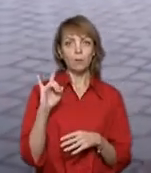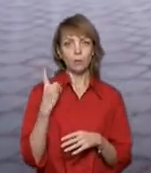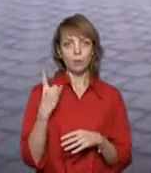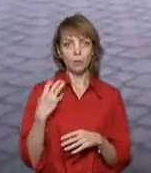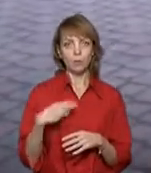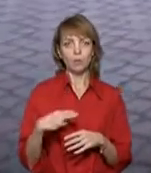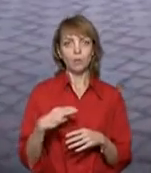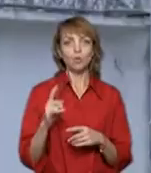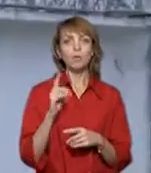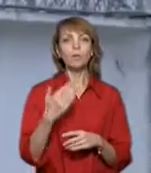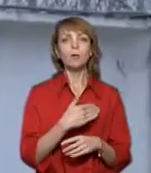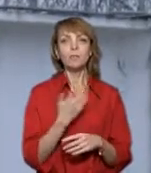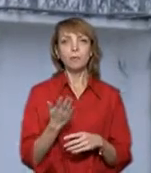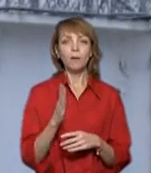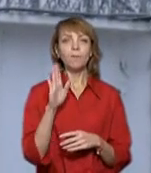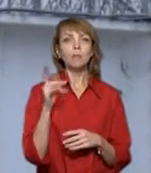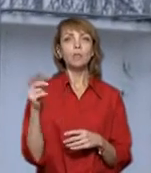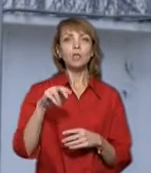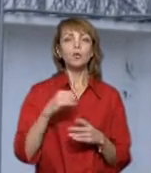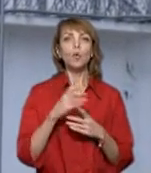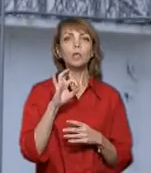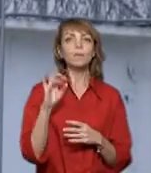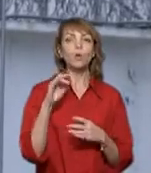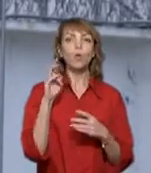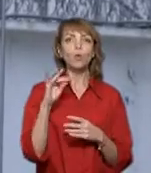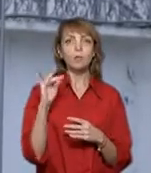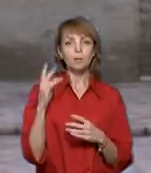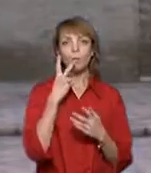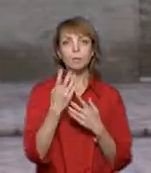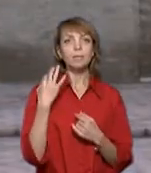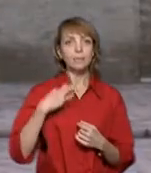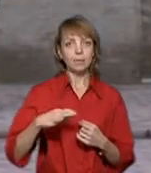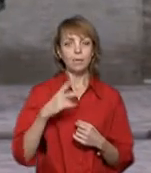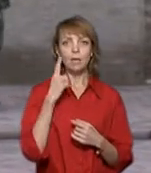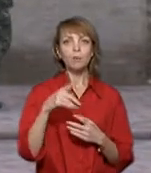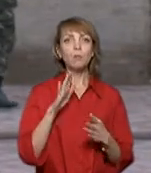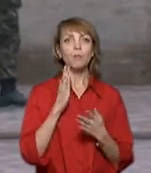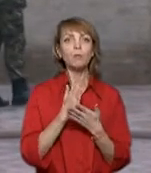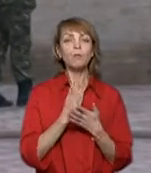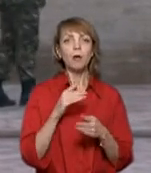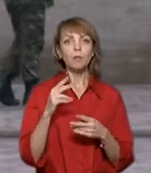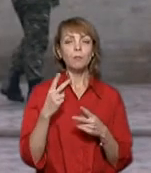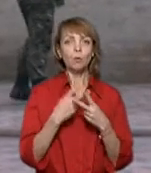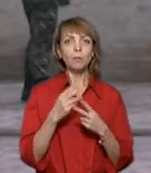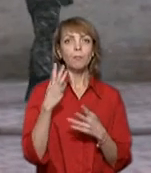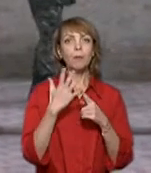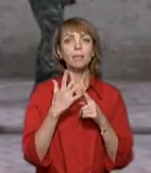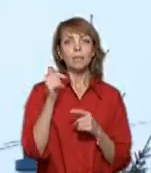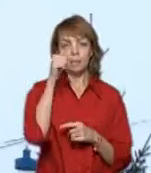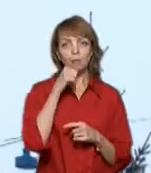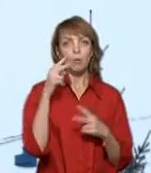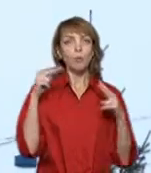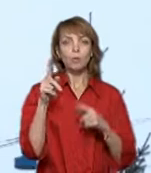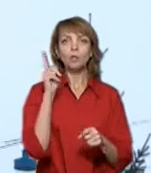а что? Что ж вы хотели? Валентина прийшла до Олексіївської колонії побачити сина. Каже, він тут відбуває покарання 5-й рік. Побачення їй